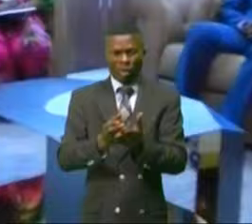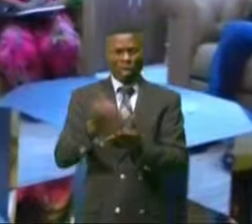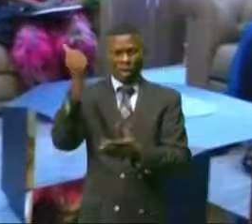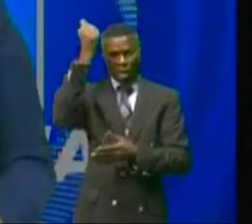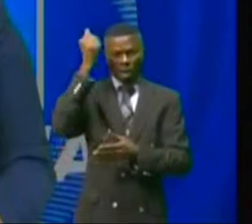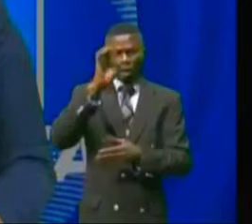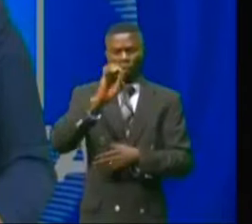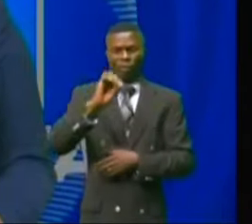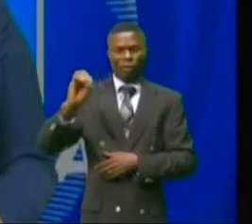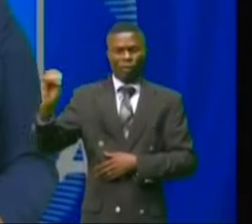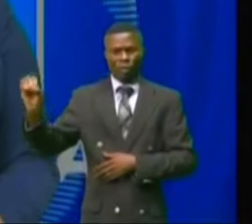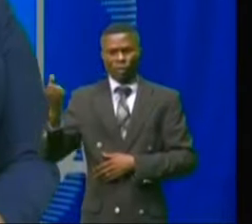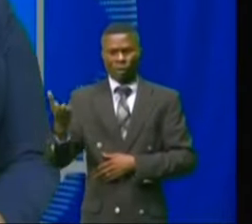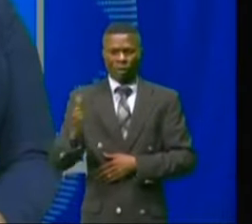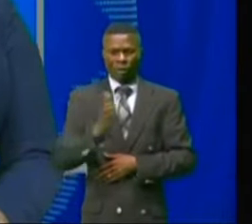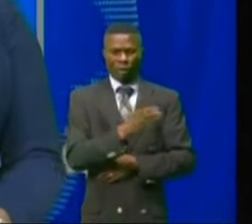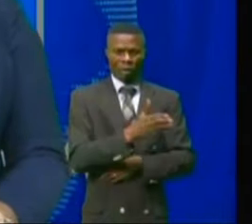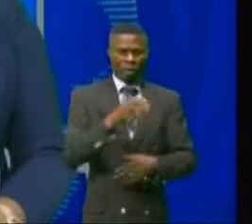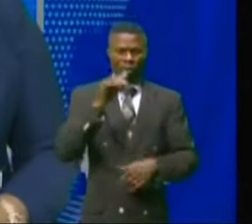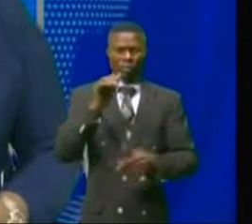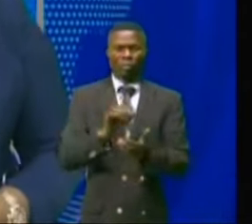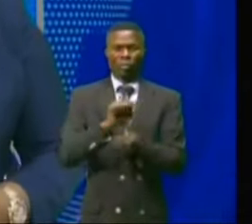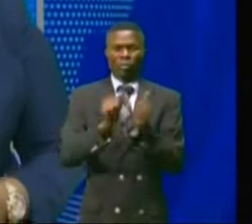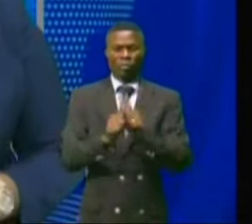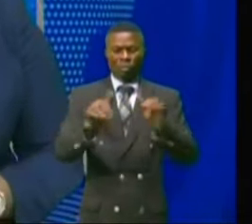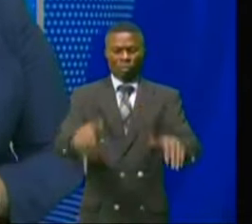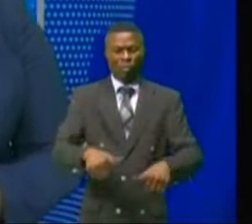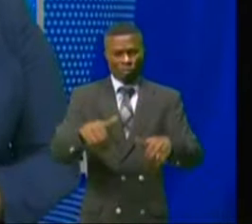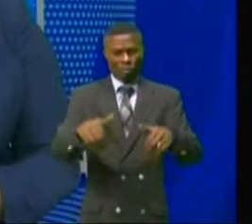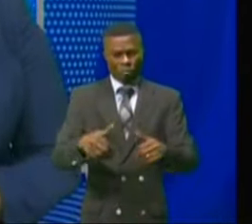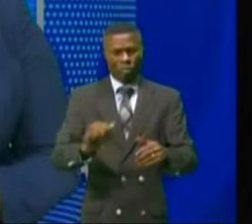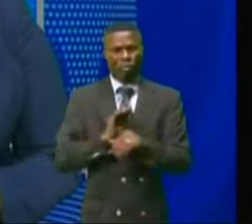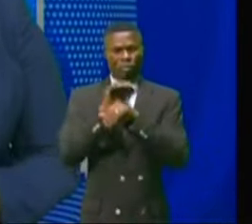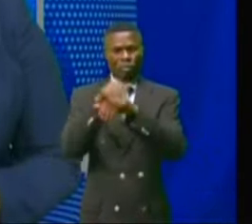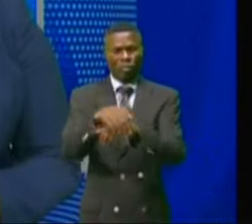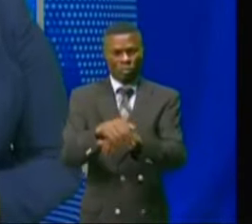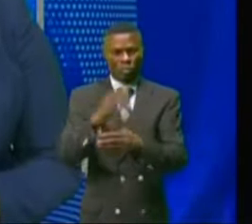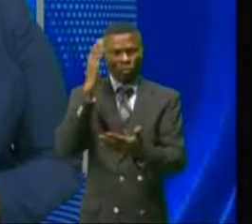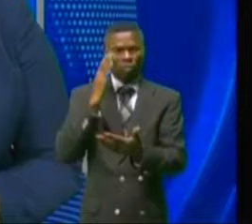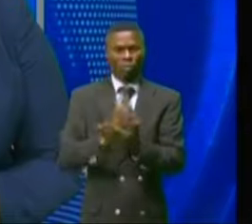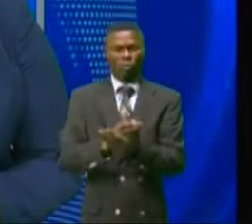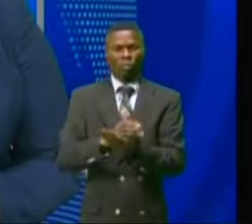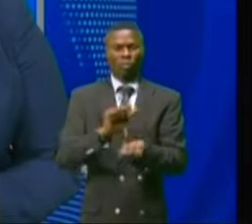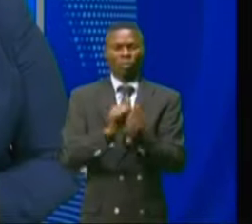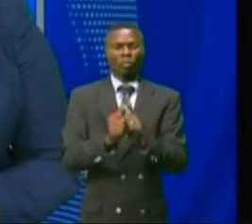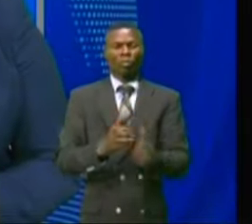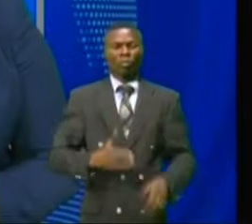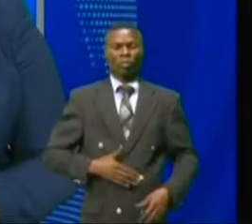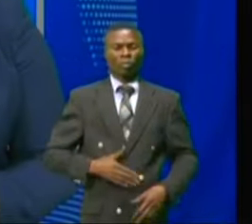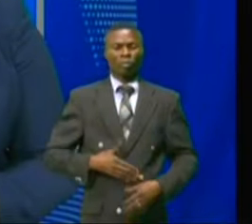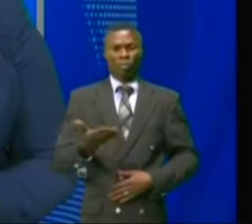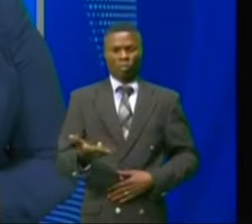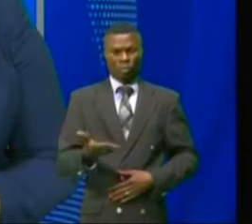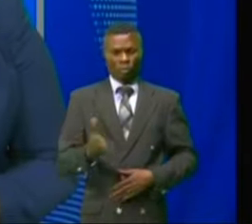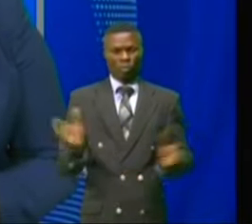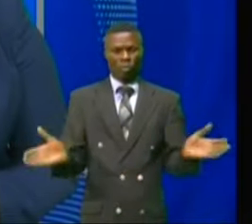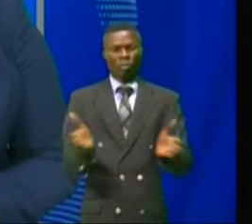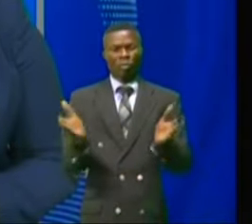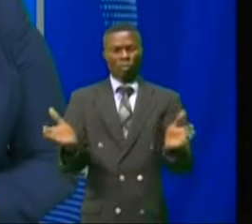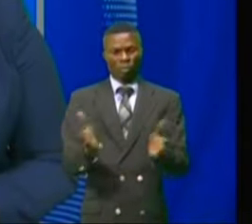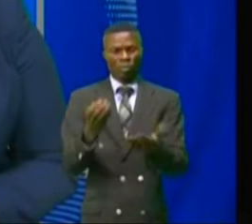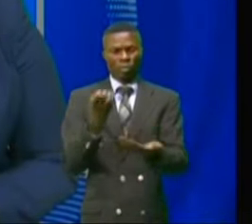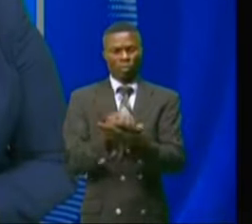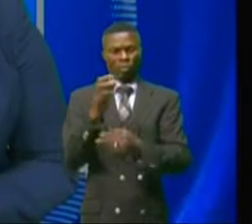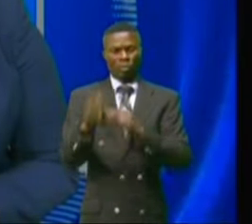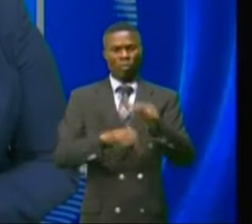australe. Le secteur agricole doit contribuer à lutter contre l'insuffisance alimentaire et renforcer